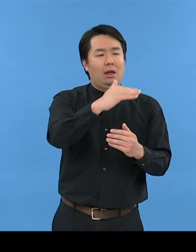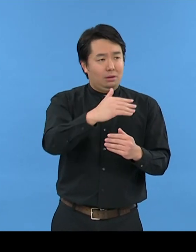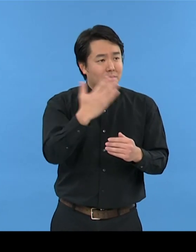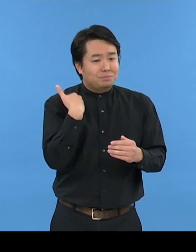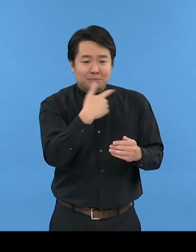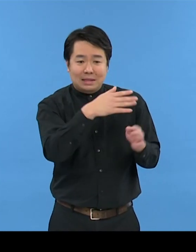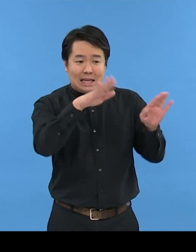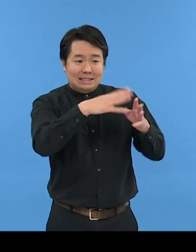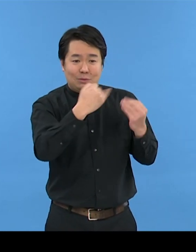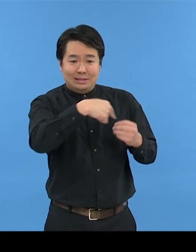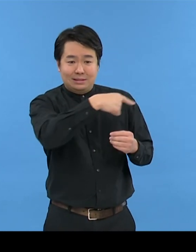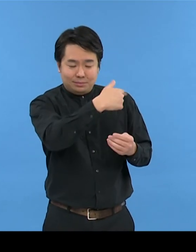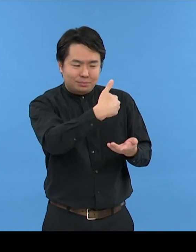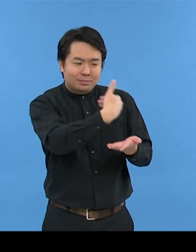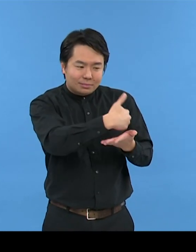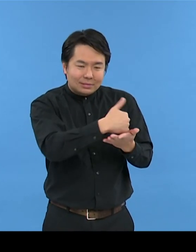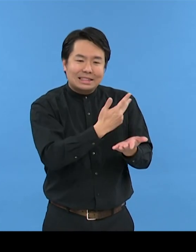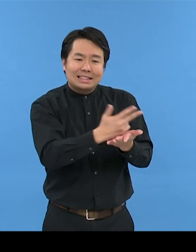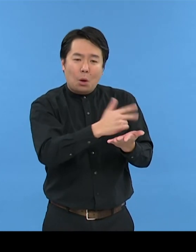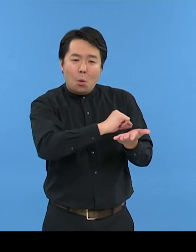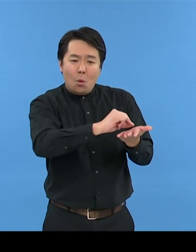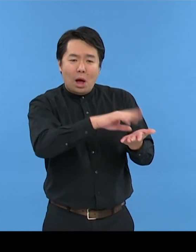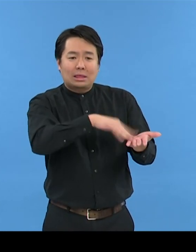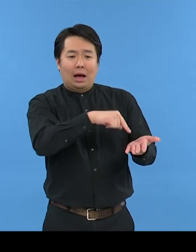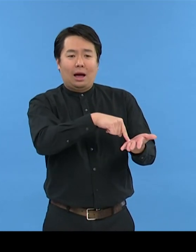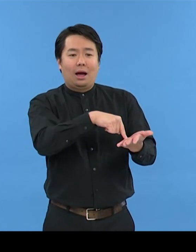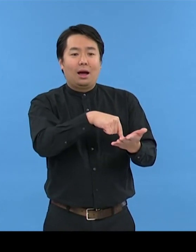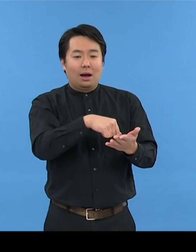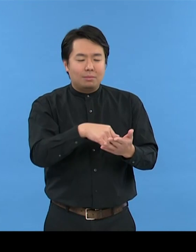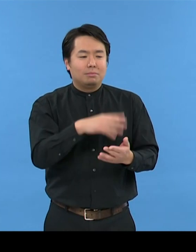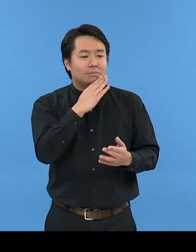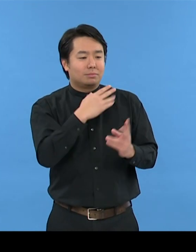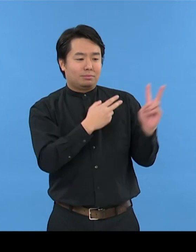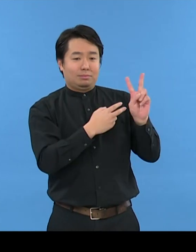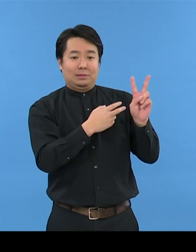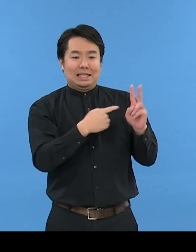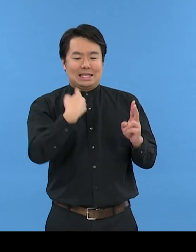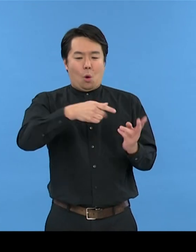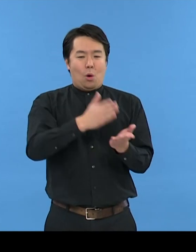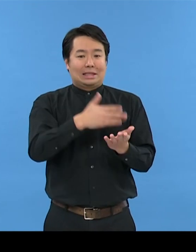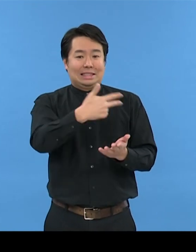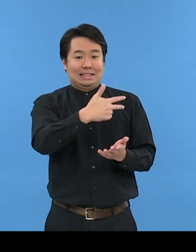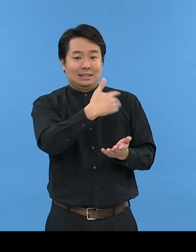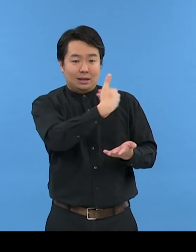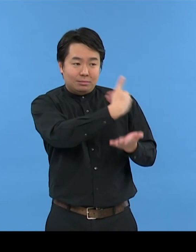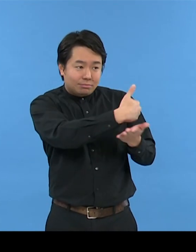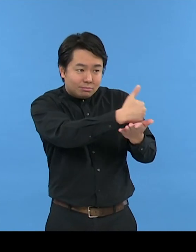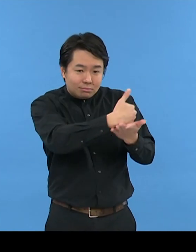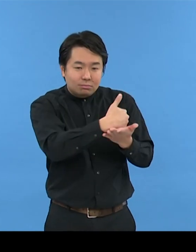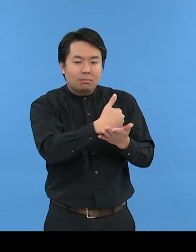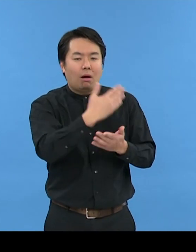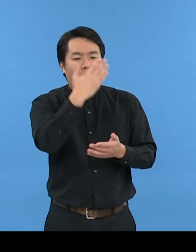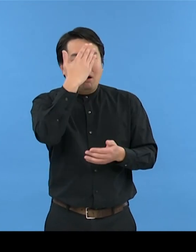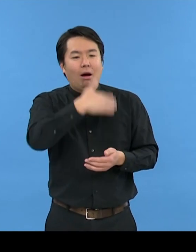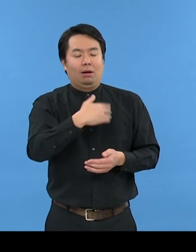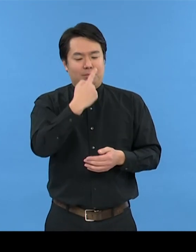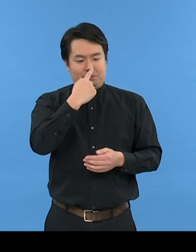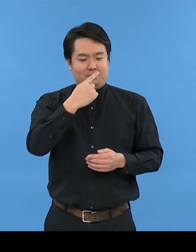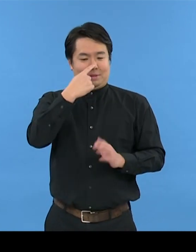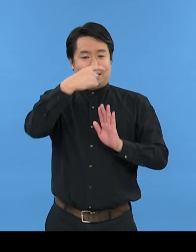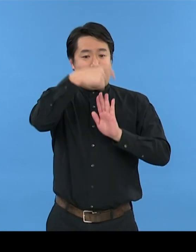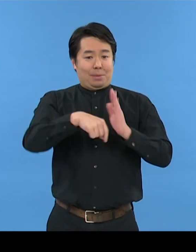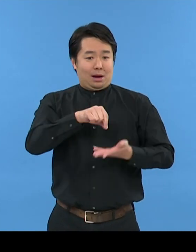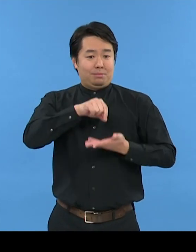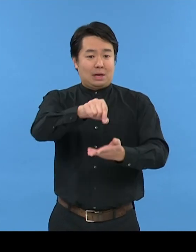ただ教科書のお二方からそれぞれの5号機の最初に人は人